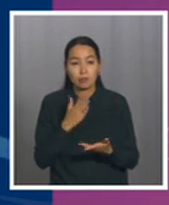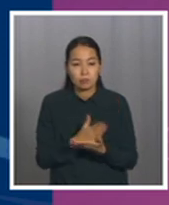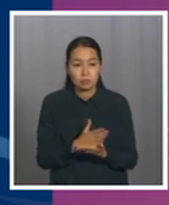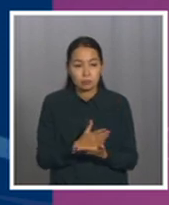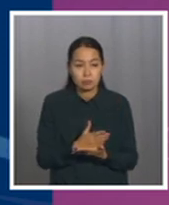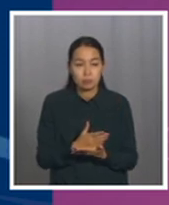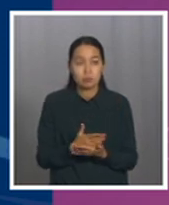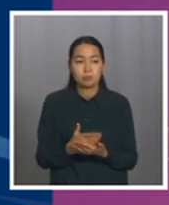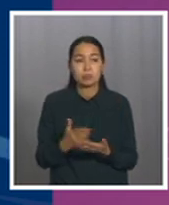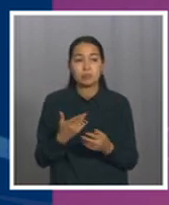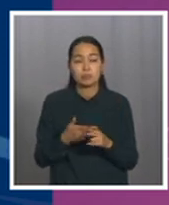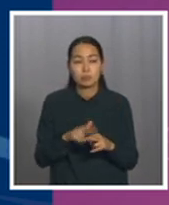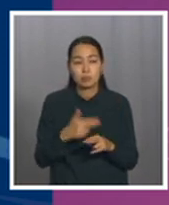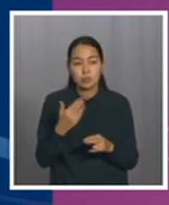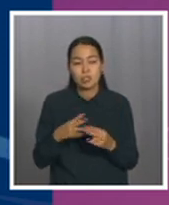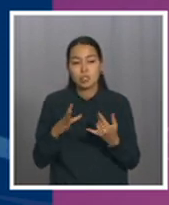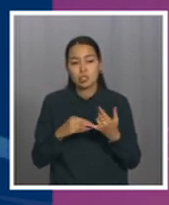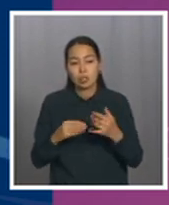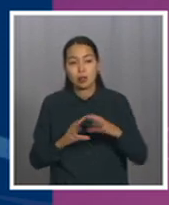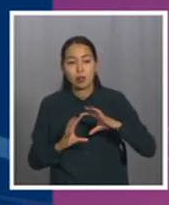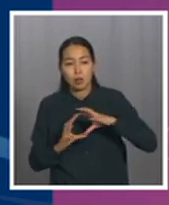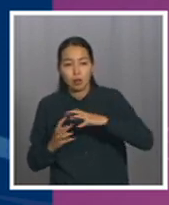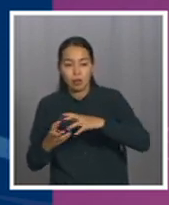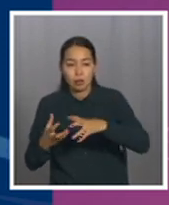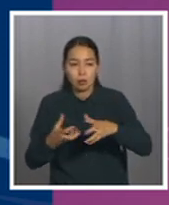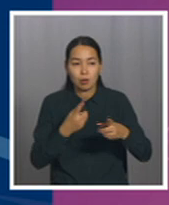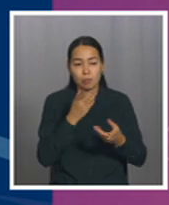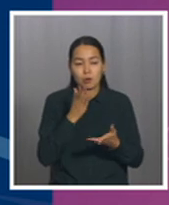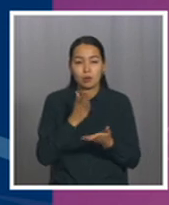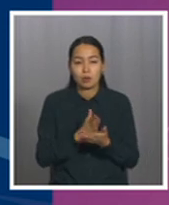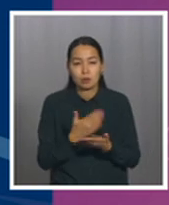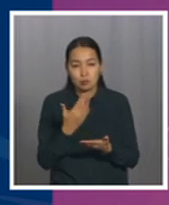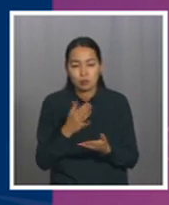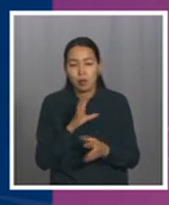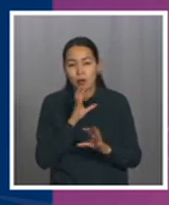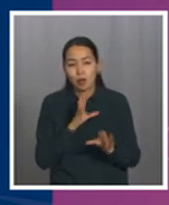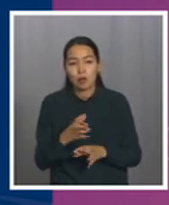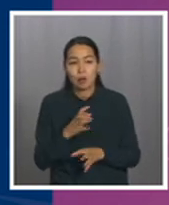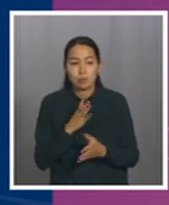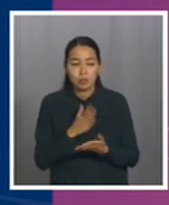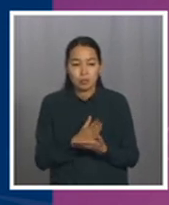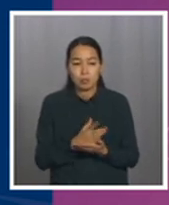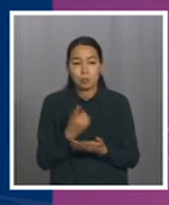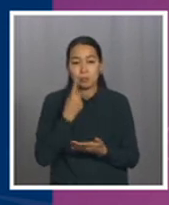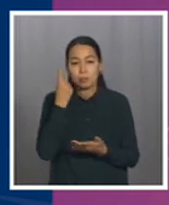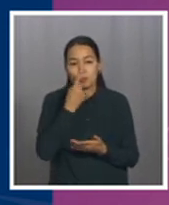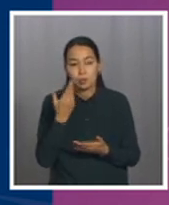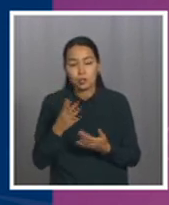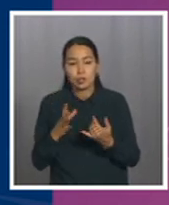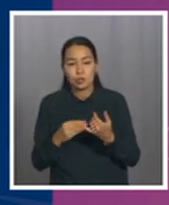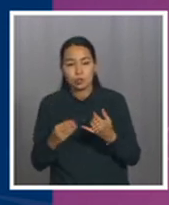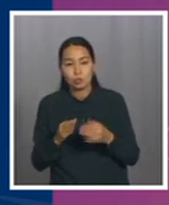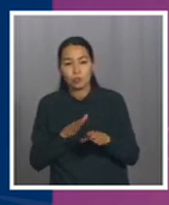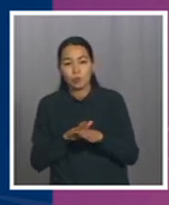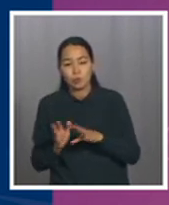Бұл принцип жердің айналу өсінің әрқашан бір бағытта айналуын қамтамасыз етеді. Бір жыл ішінде жер күнді толық бір